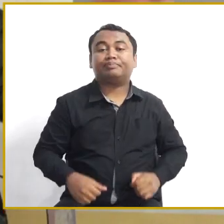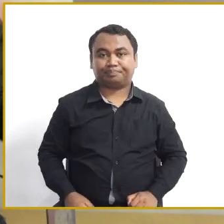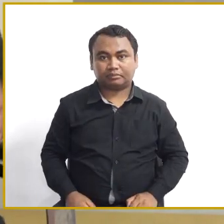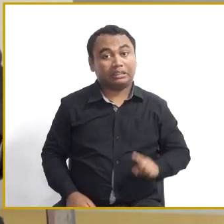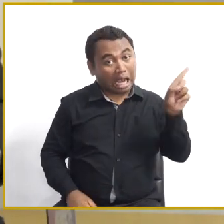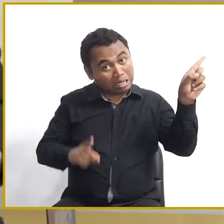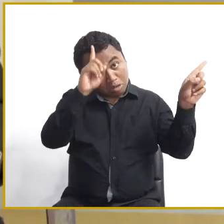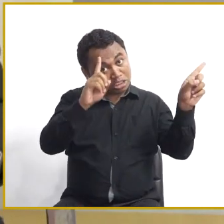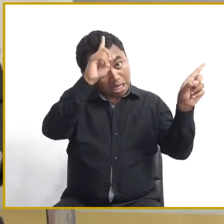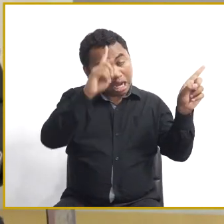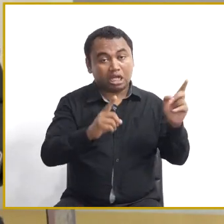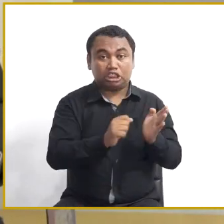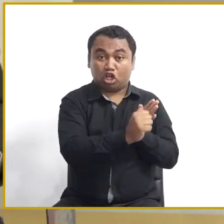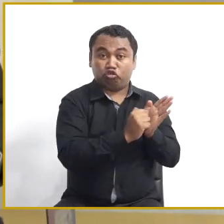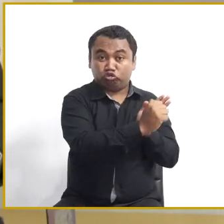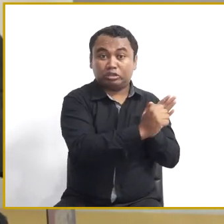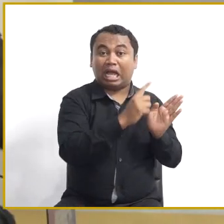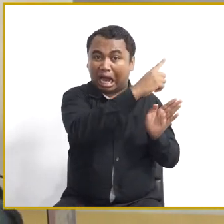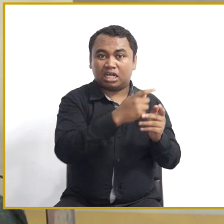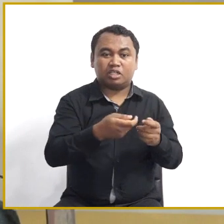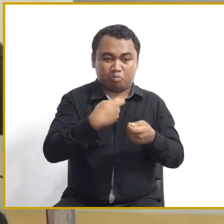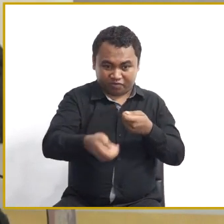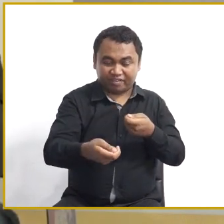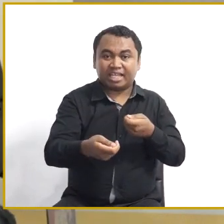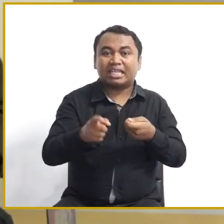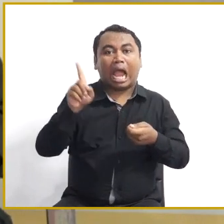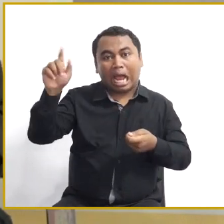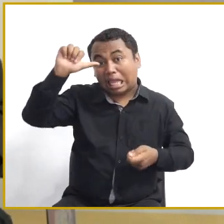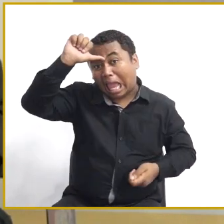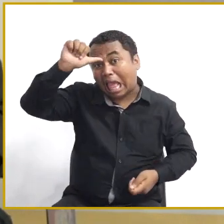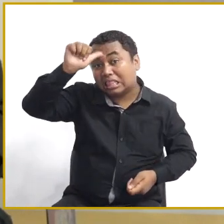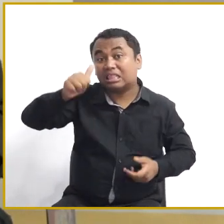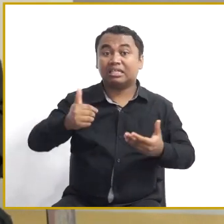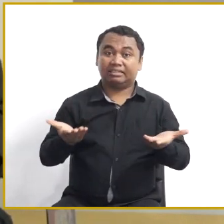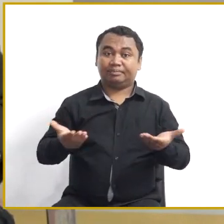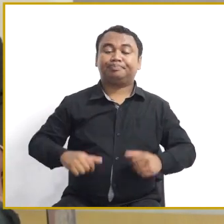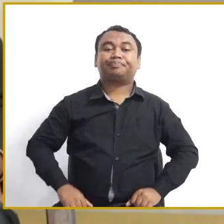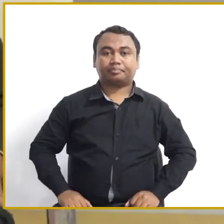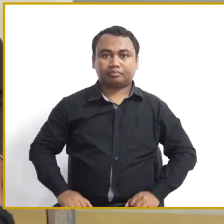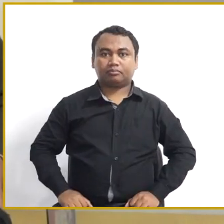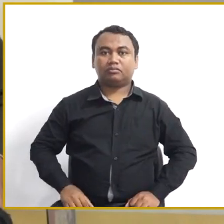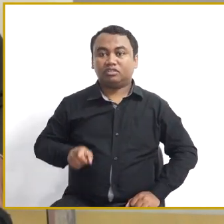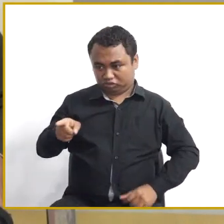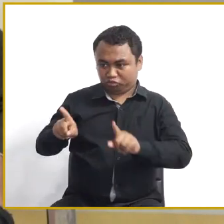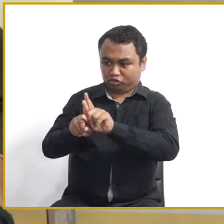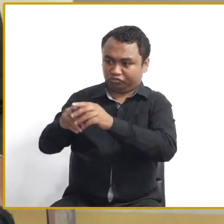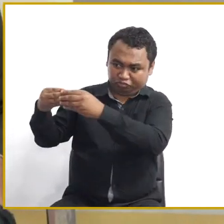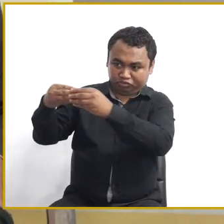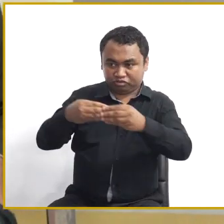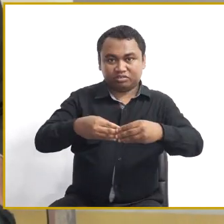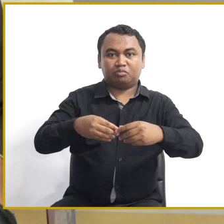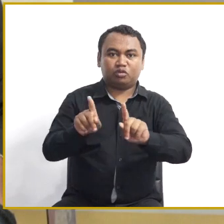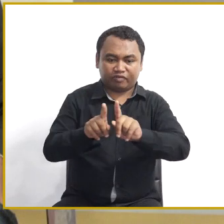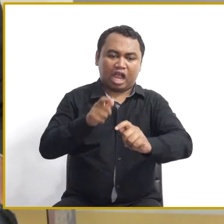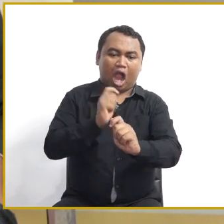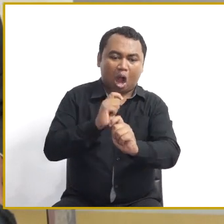Fan savunyo nge Abraham Razav, afara nam kune vanyende. De aoudn, otanren le mano